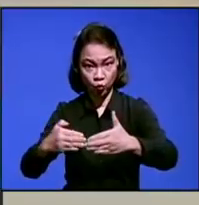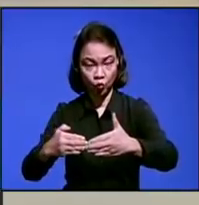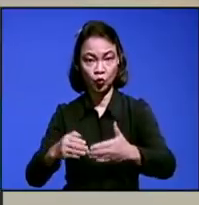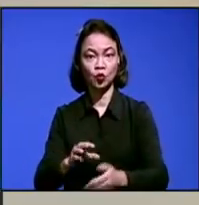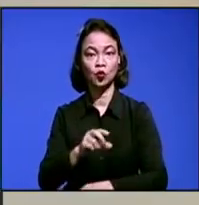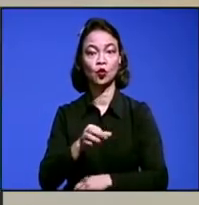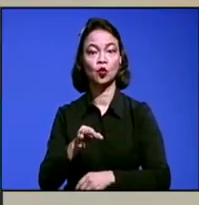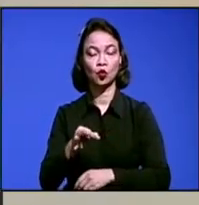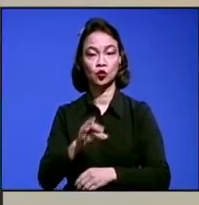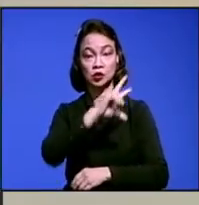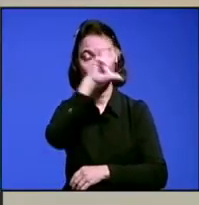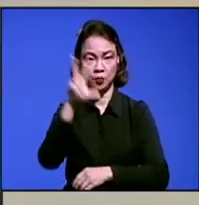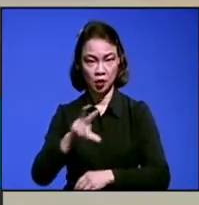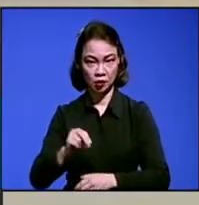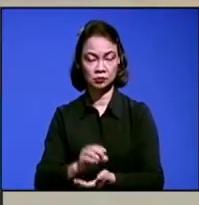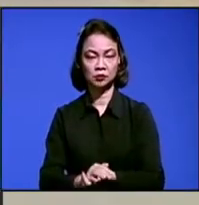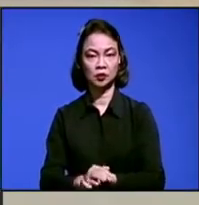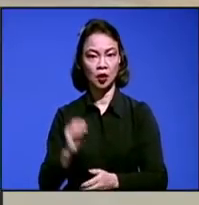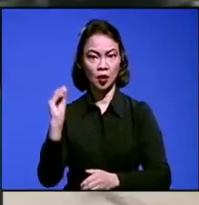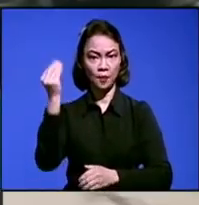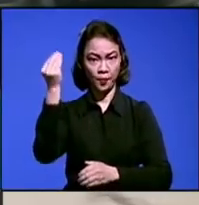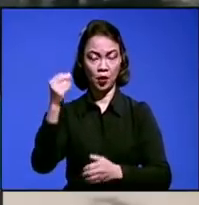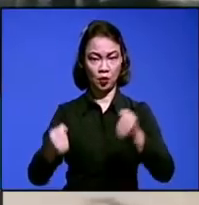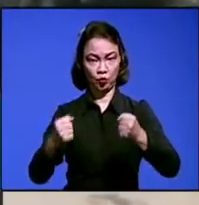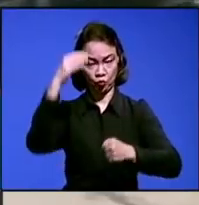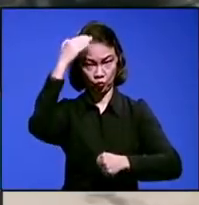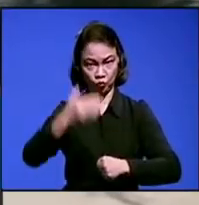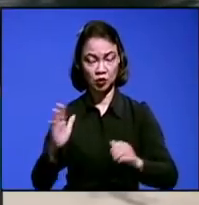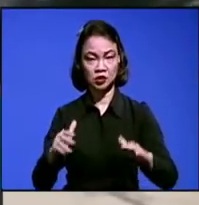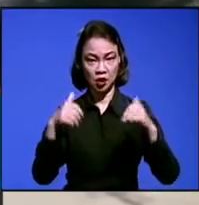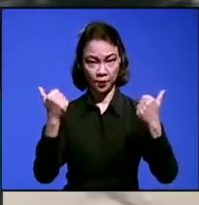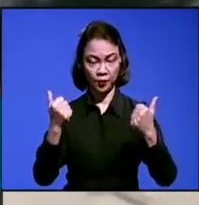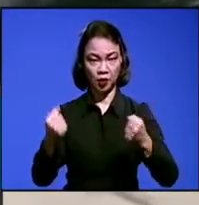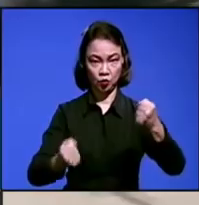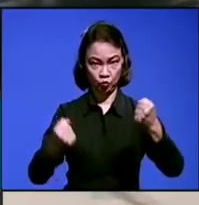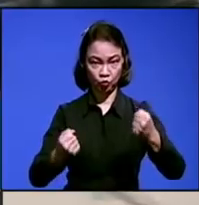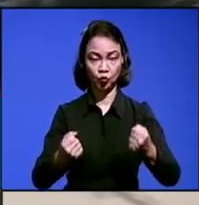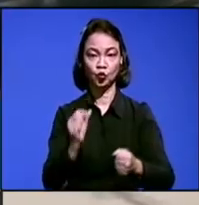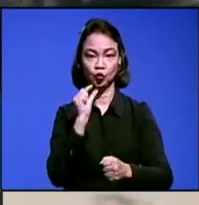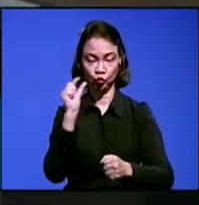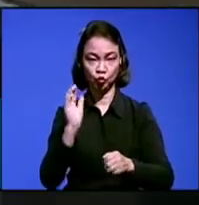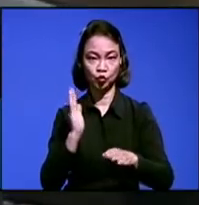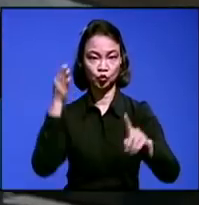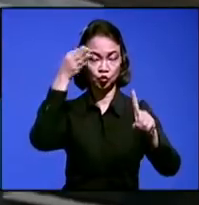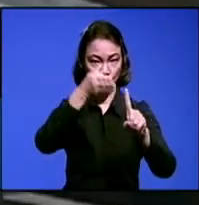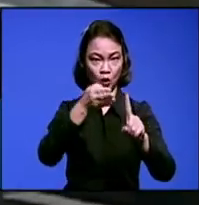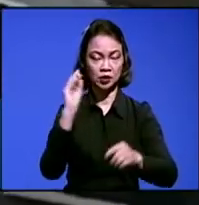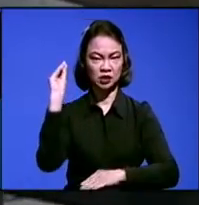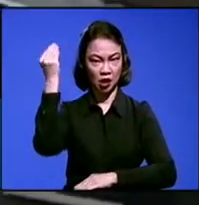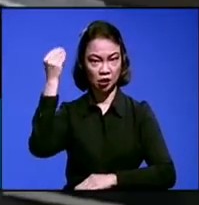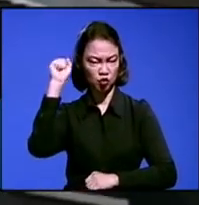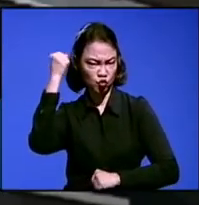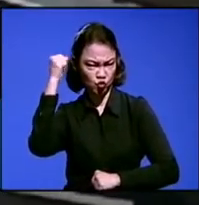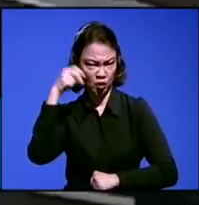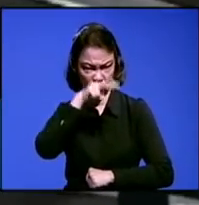Barat kepala terminal bus Banjar menyebut petugasnya akan menyiapkan kendaraan travel bagi Ayu jika bus tujuan Jakarta masih sulit